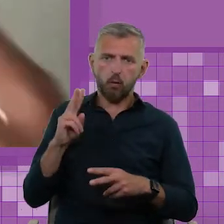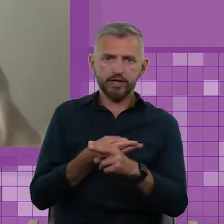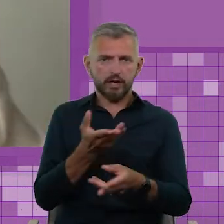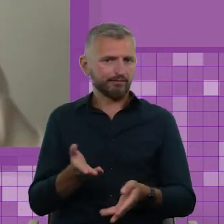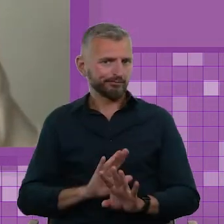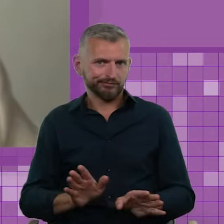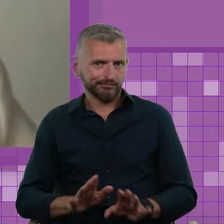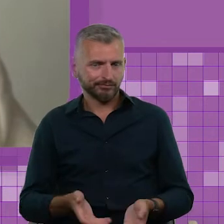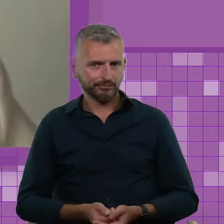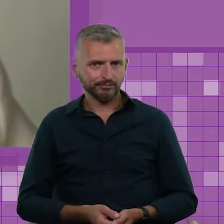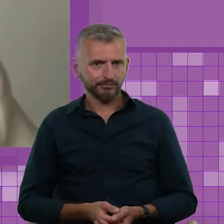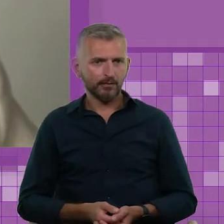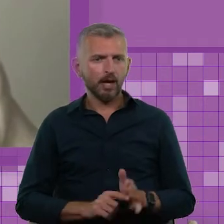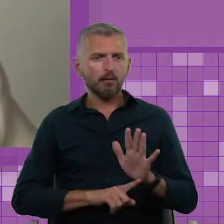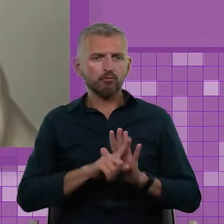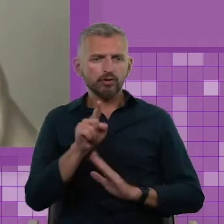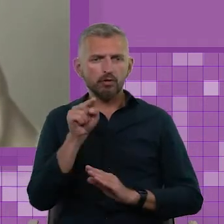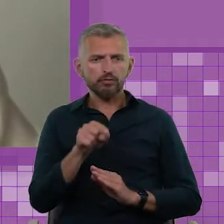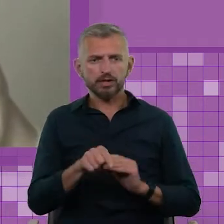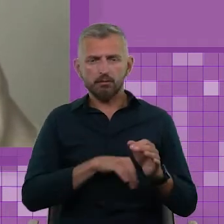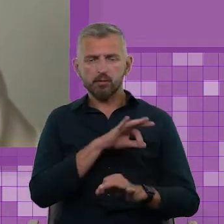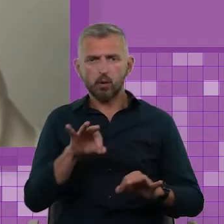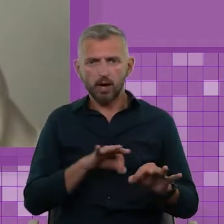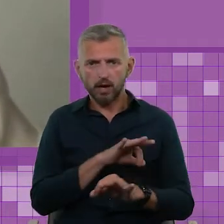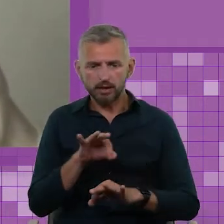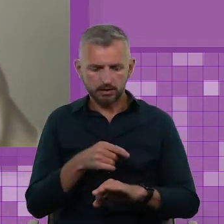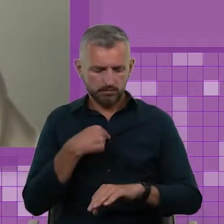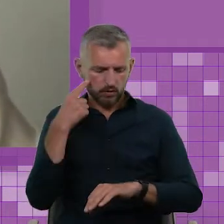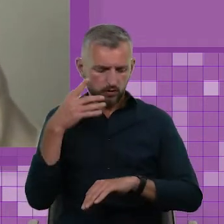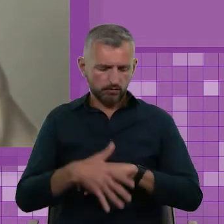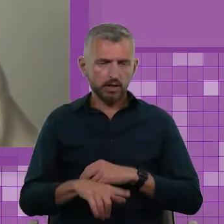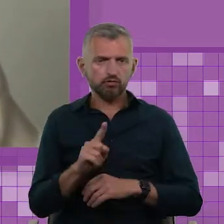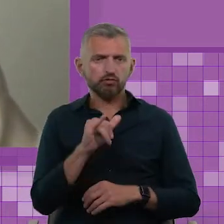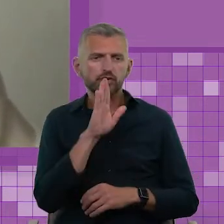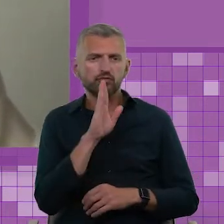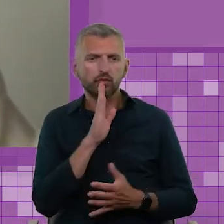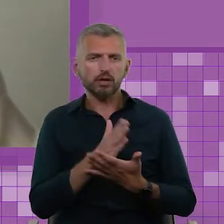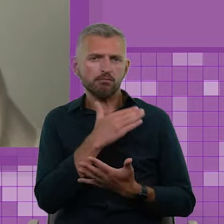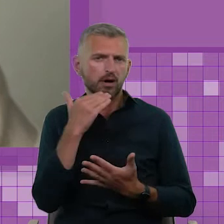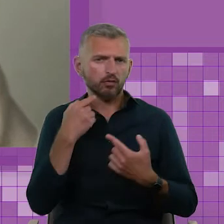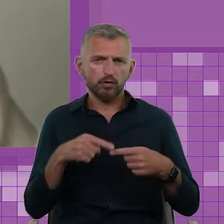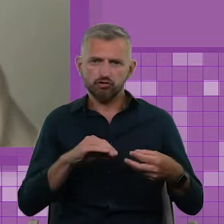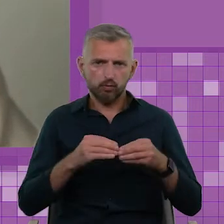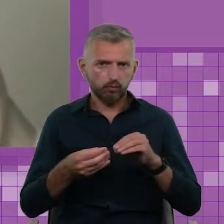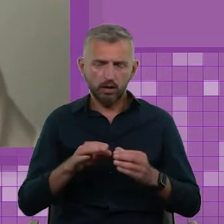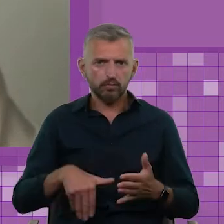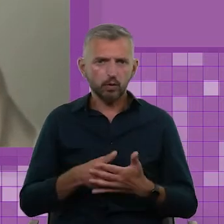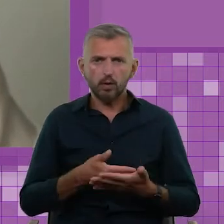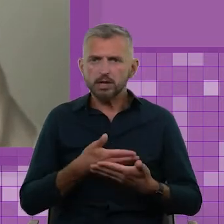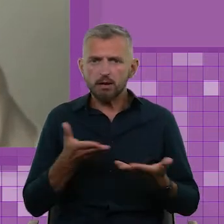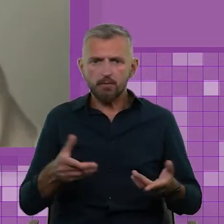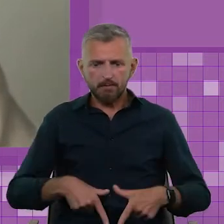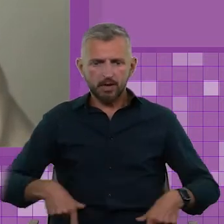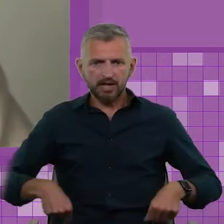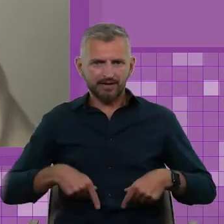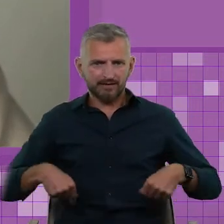обділяємо. Починаючи цей проєкт, ми зрозуміли, що в жінок є велика кількість інших проблем. Досі немає білизни